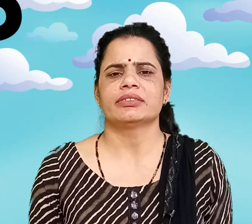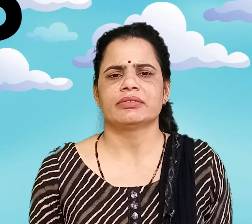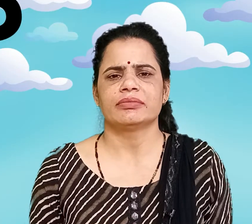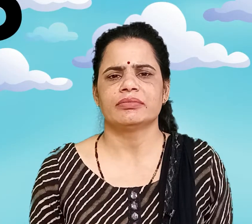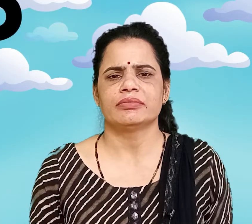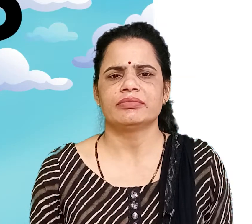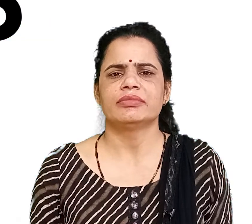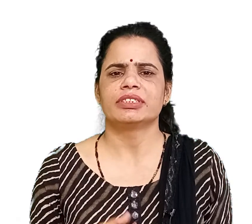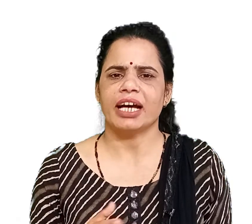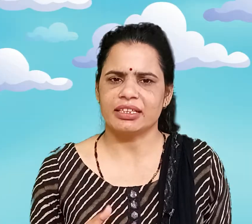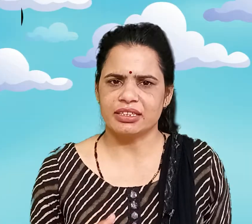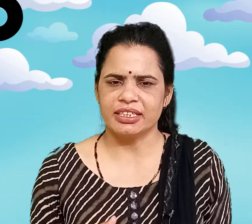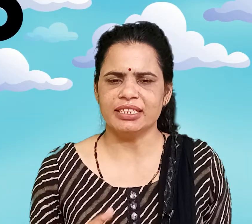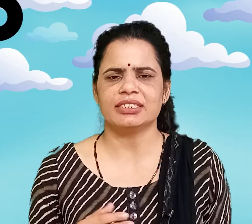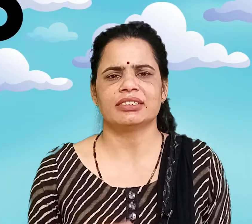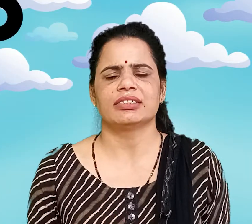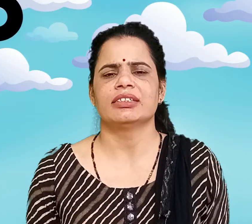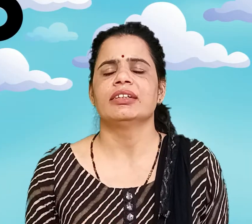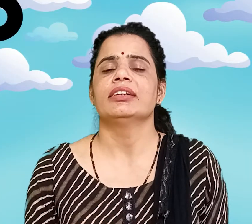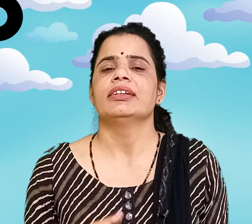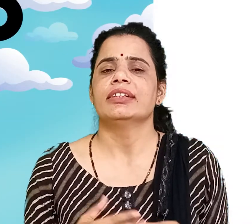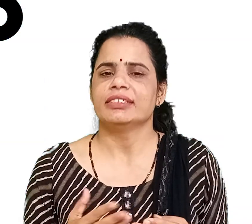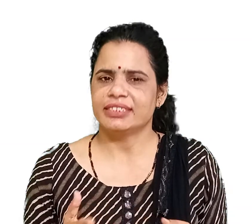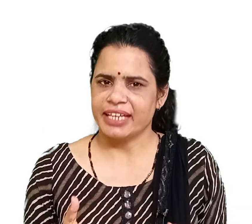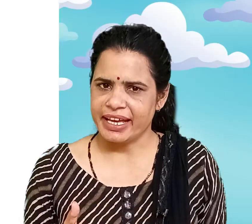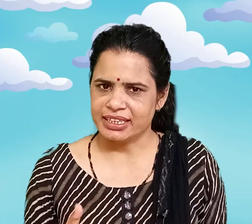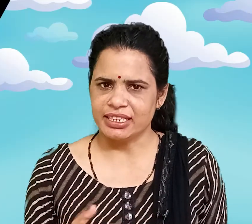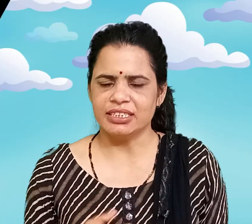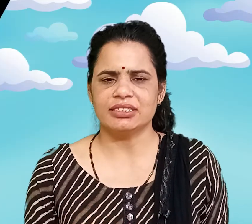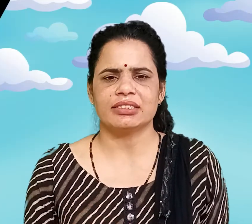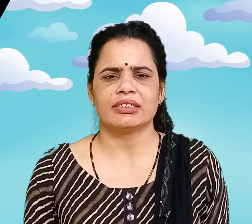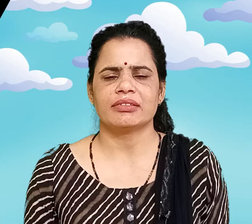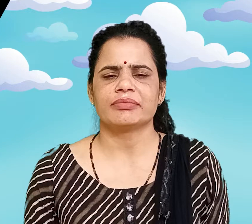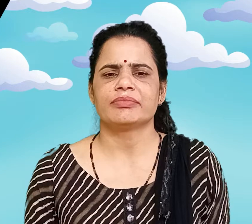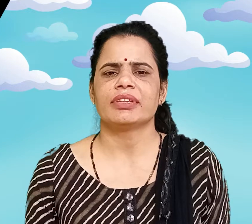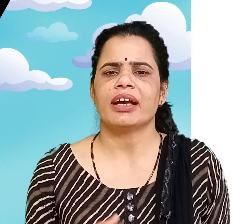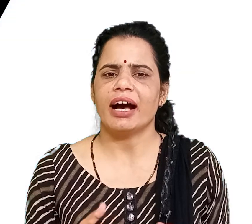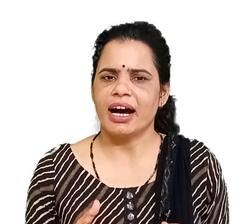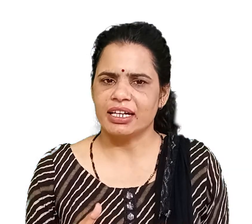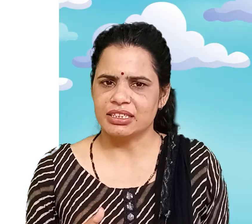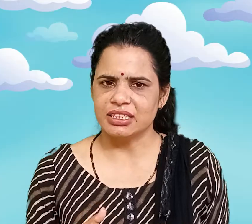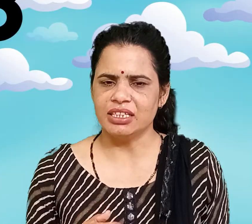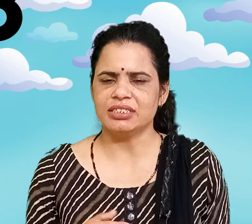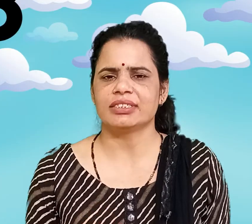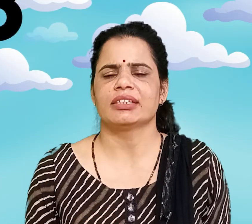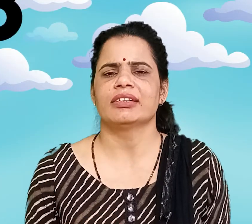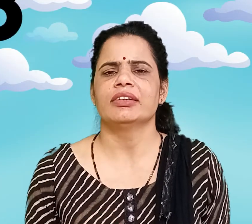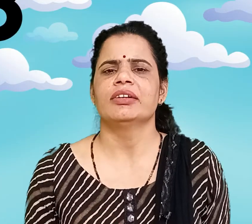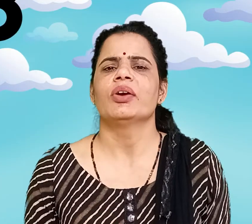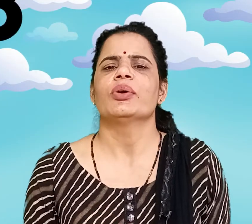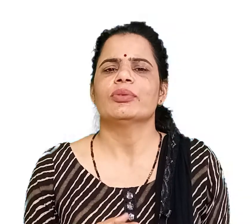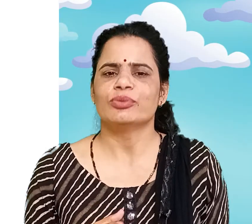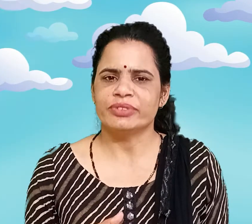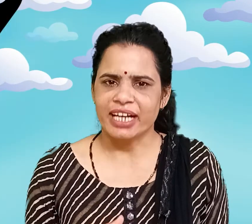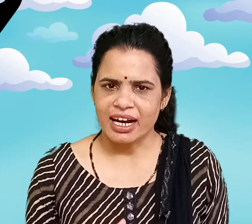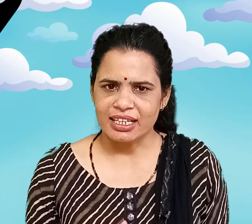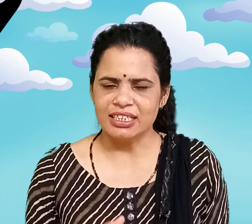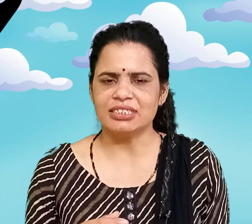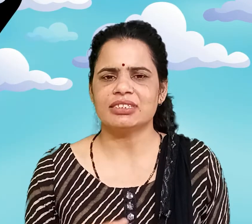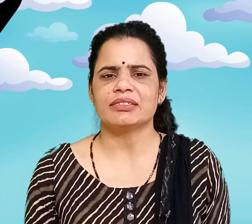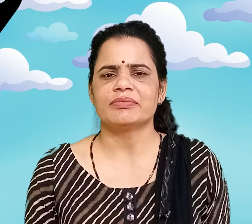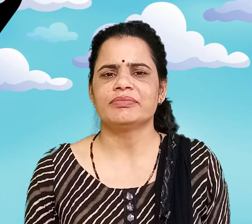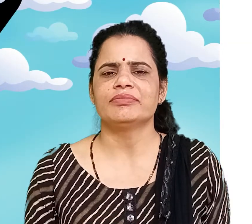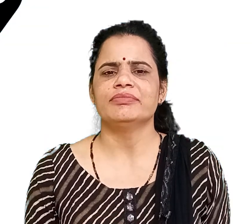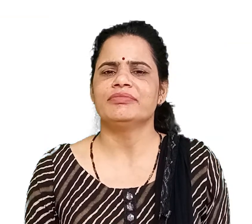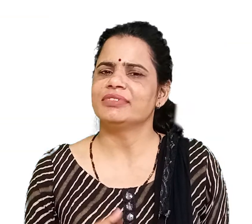35, 36, 37, 38,